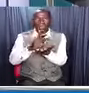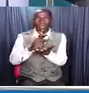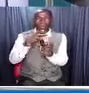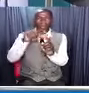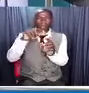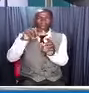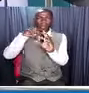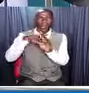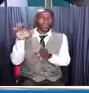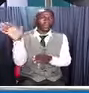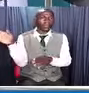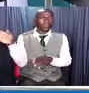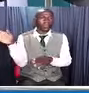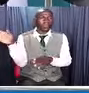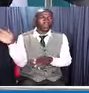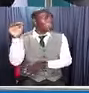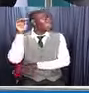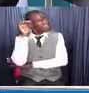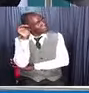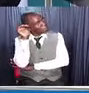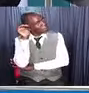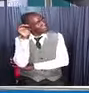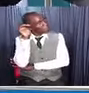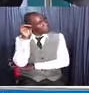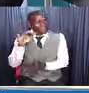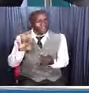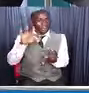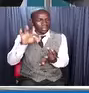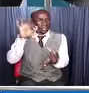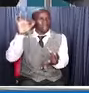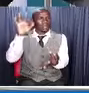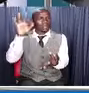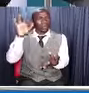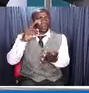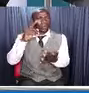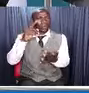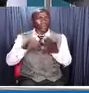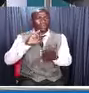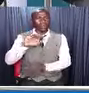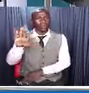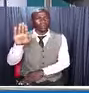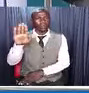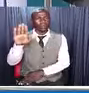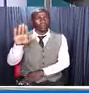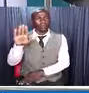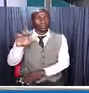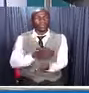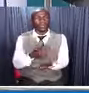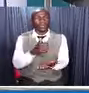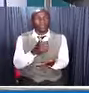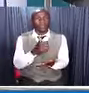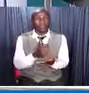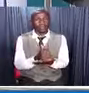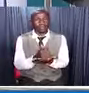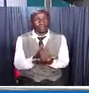ndani yake. Has put that word in him. Sikiliza. Listen. Uchukue. And take. Kilicho chako. What is yours. Bwana Yesu asifiwe